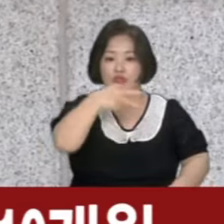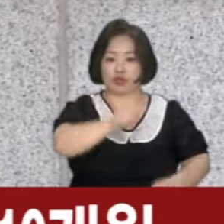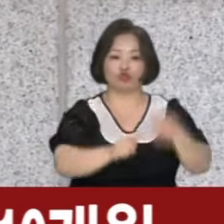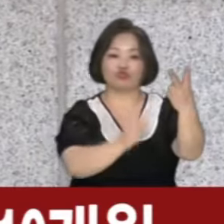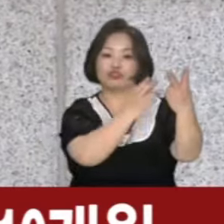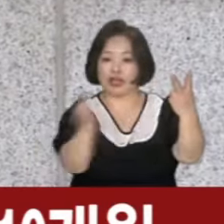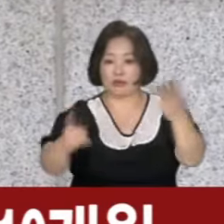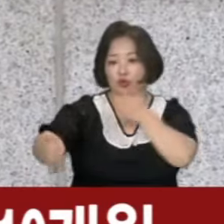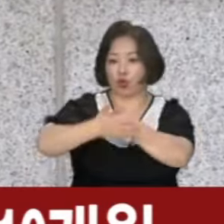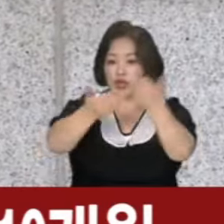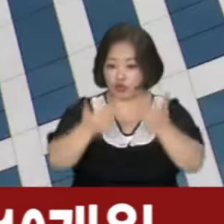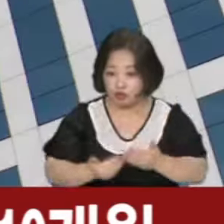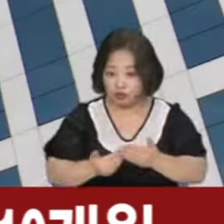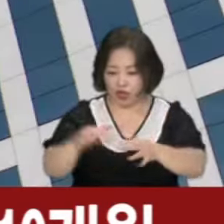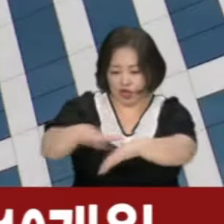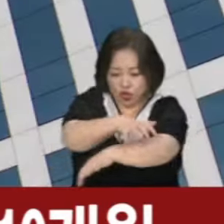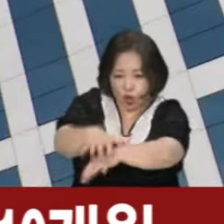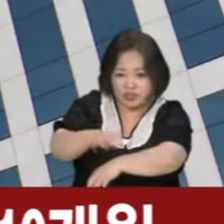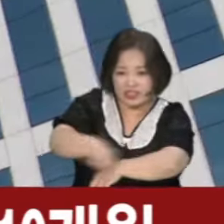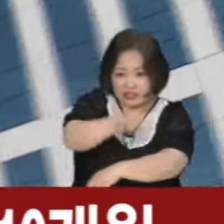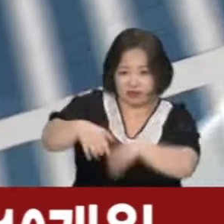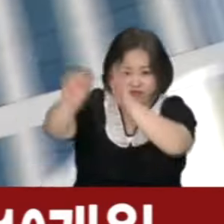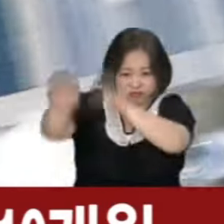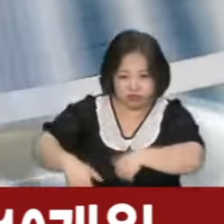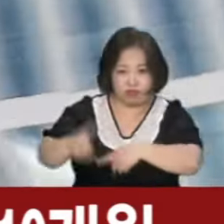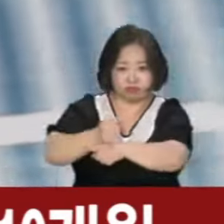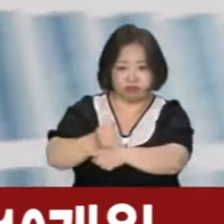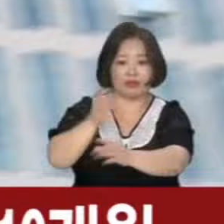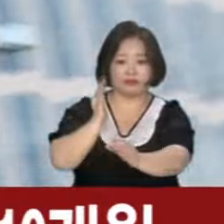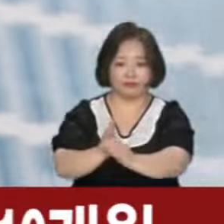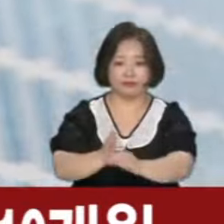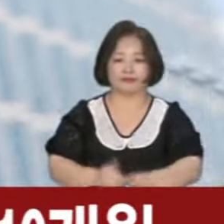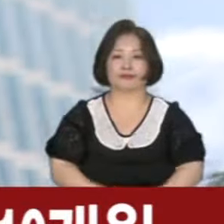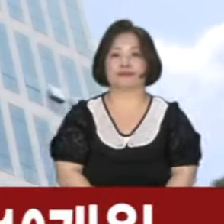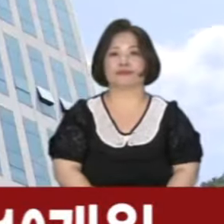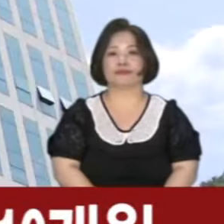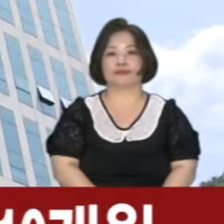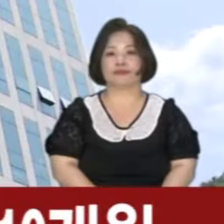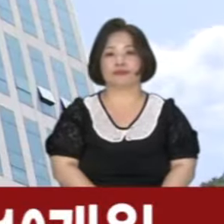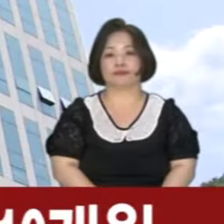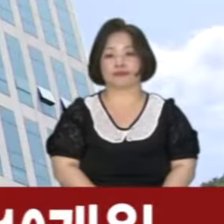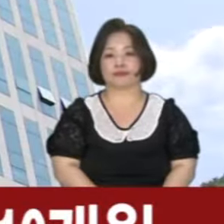영산파 조직원 등에 대한 수사를 이어나가고 있습니다. 연합뉴스TV 김경인입니다.